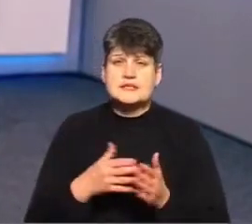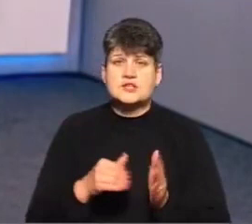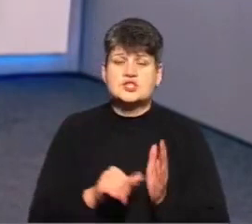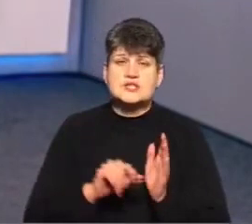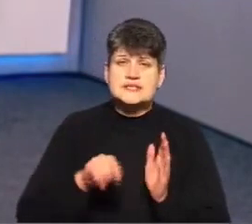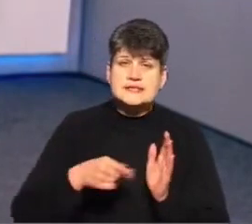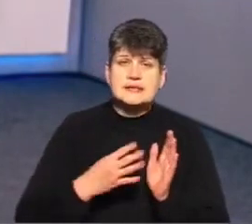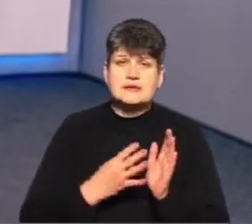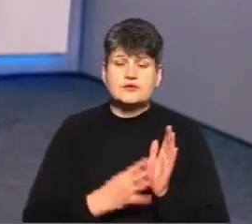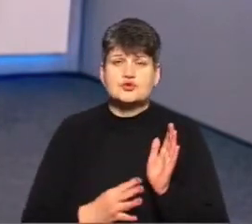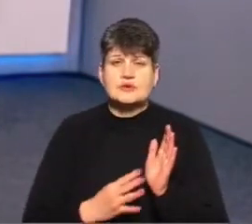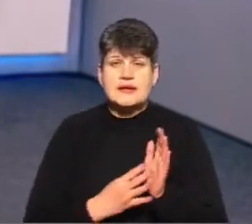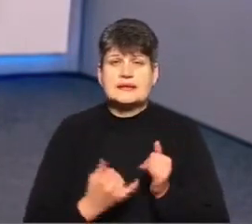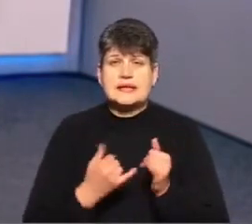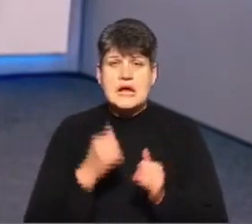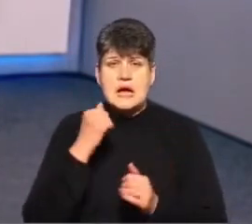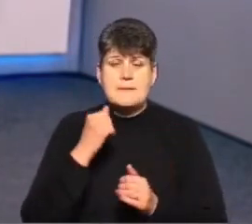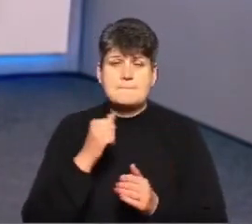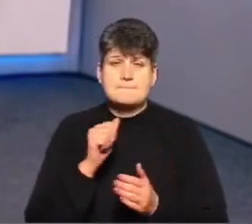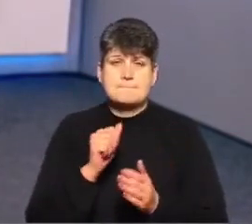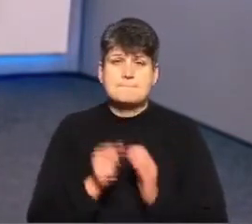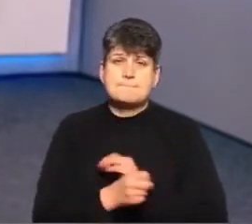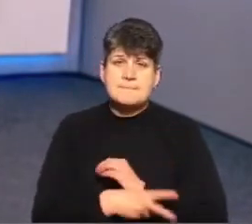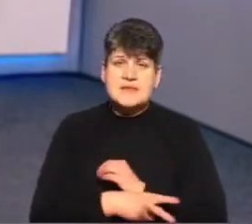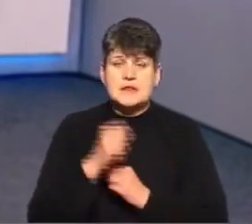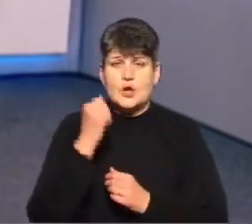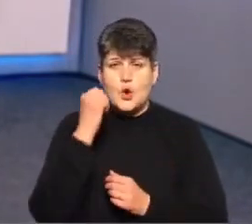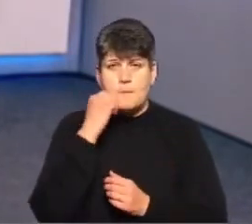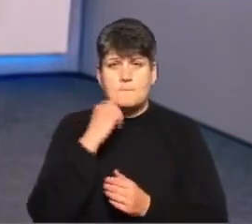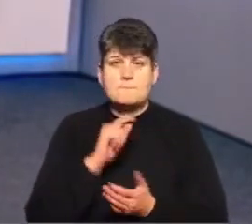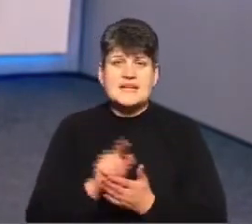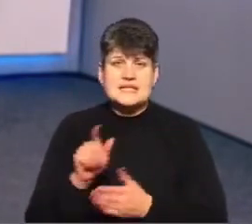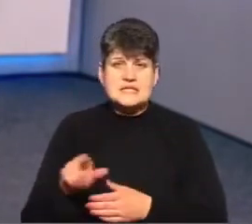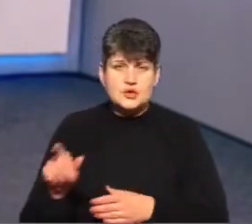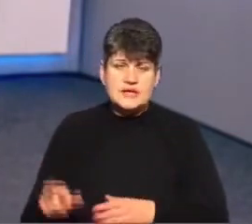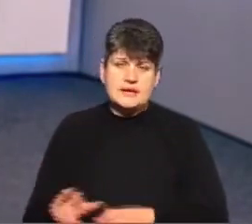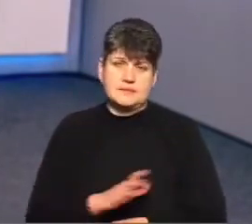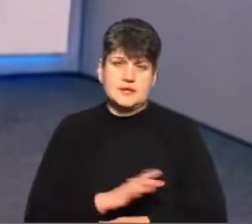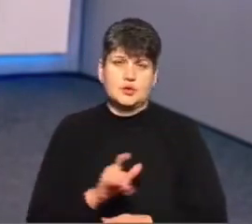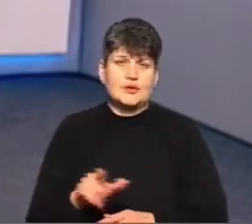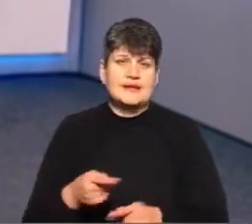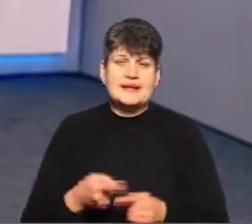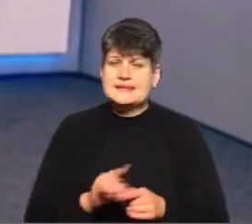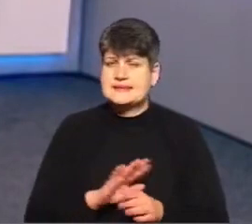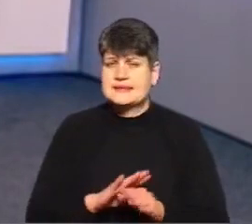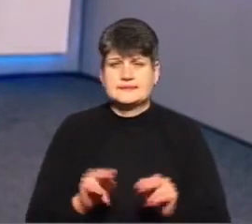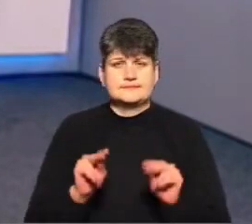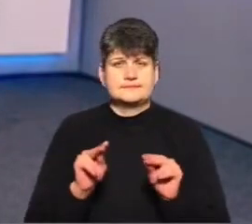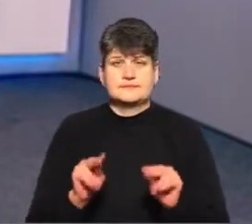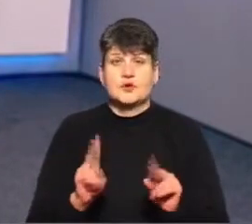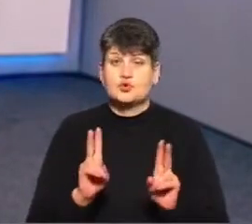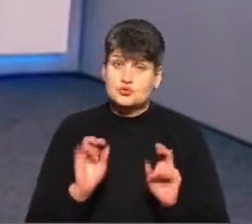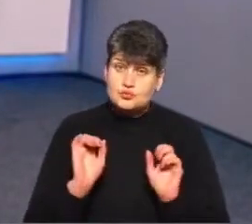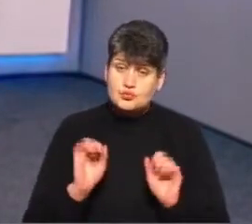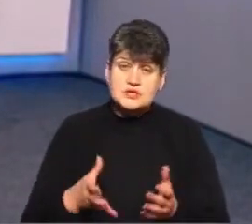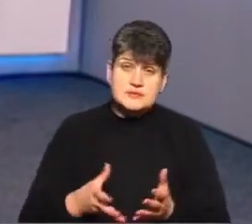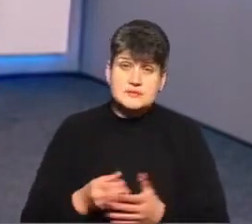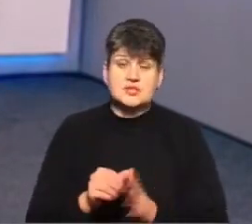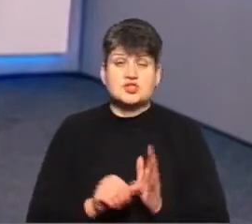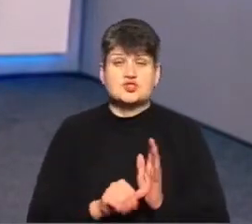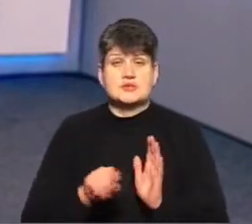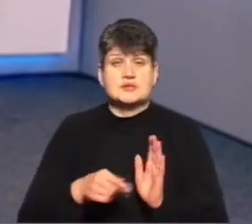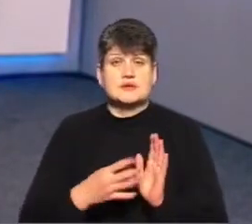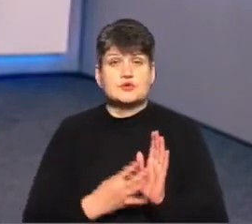бідного пенсіонера, так і для заможних людей, це теж несправедливо. Хтось може сплатити 6,99, а для когось це